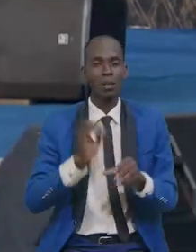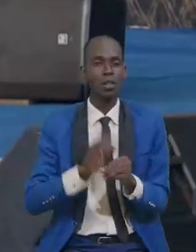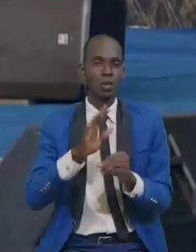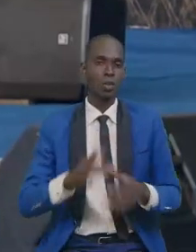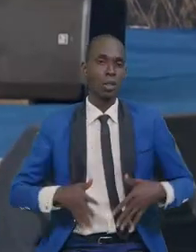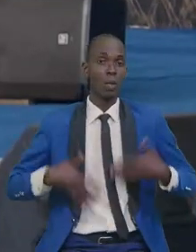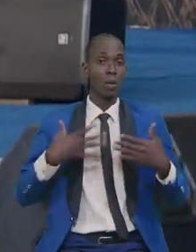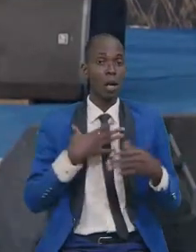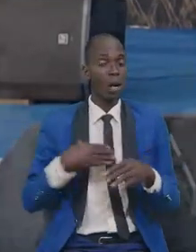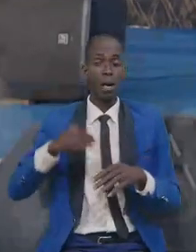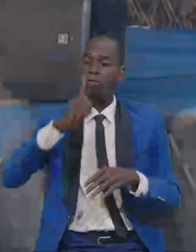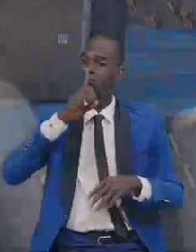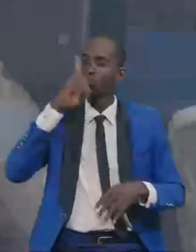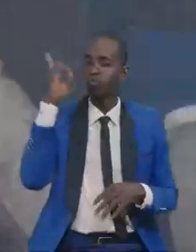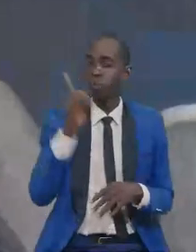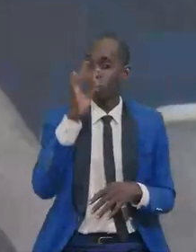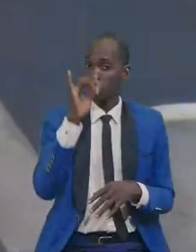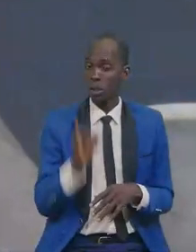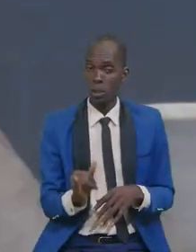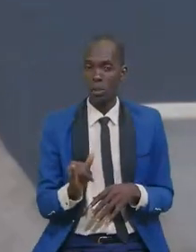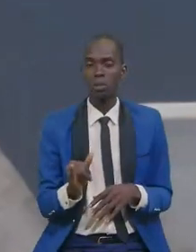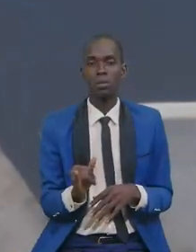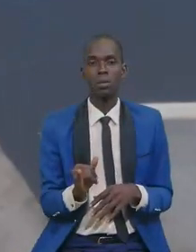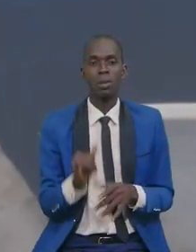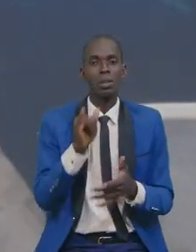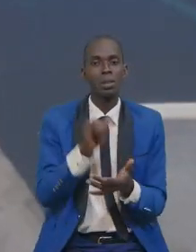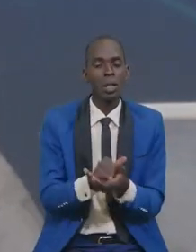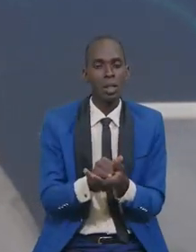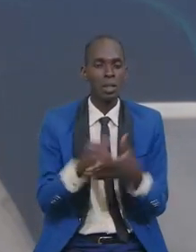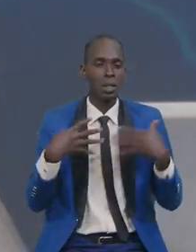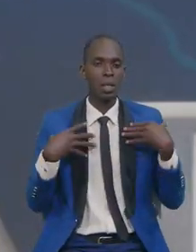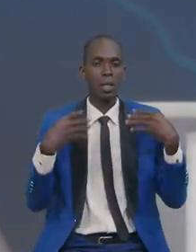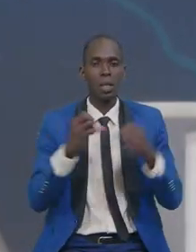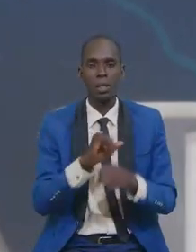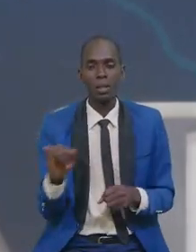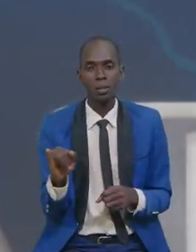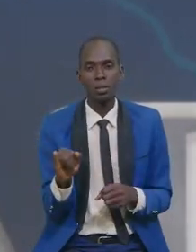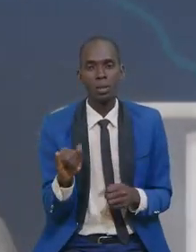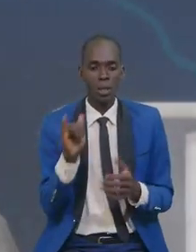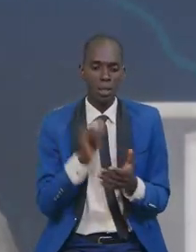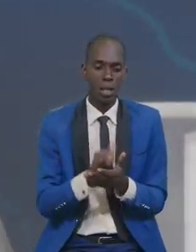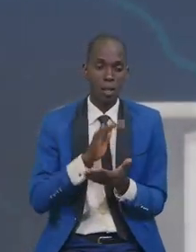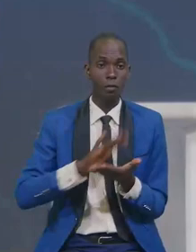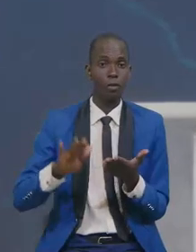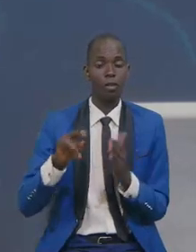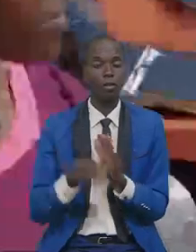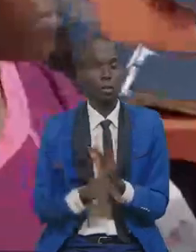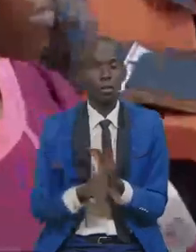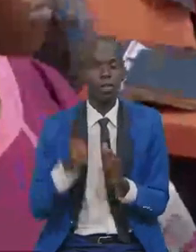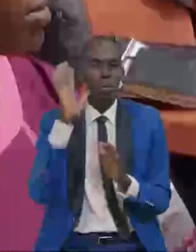vie. Et de façon certaine et définie, cette guérison, ce